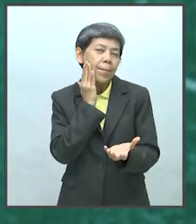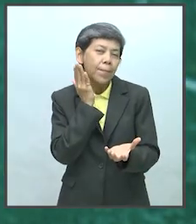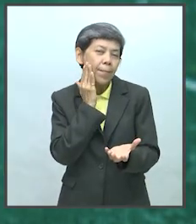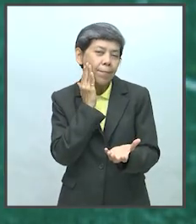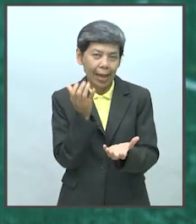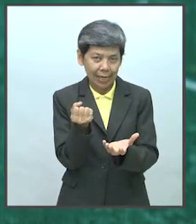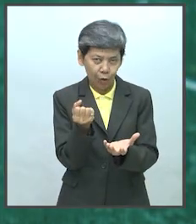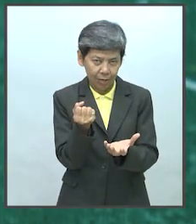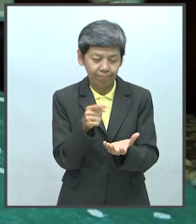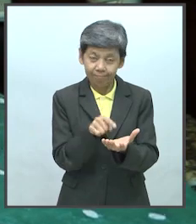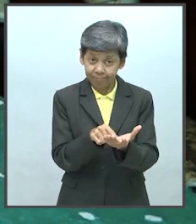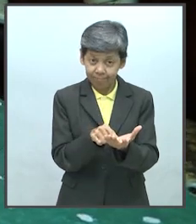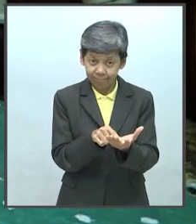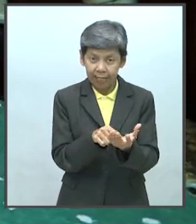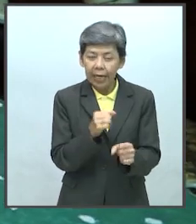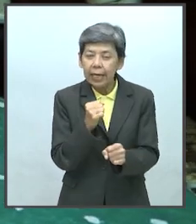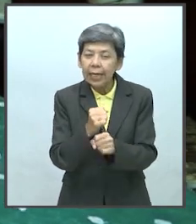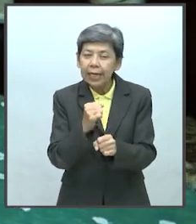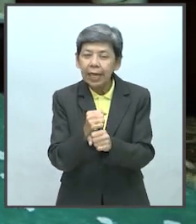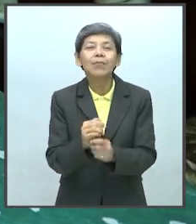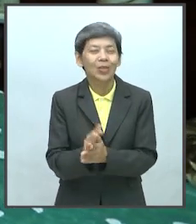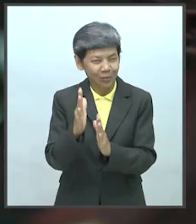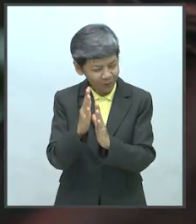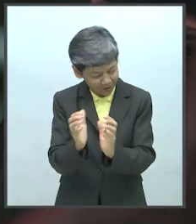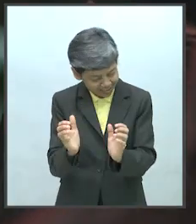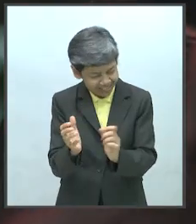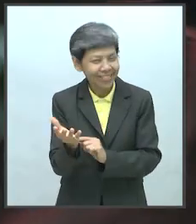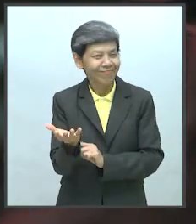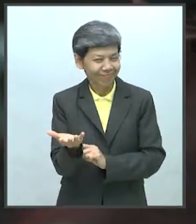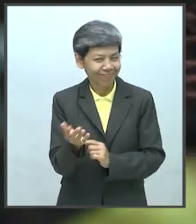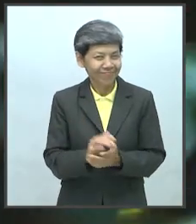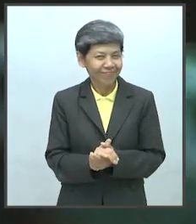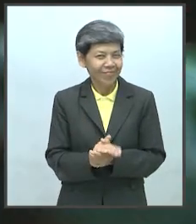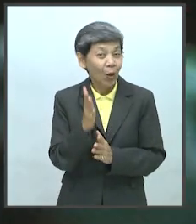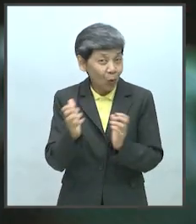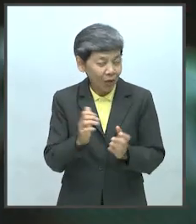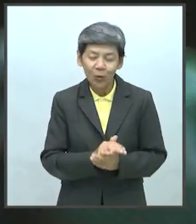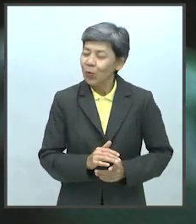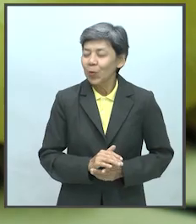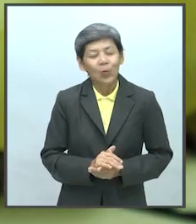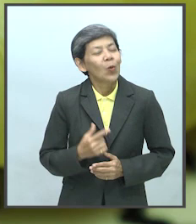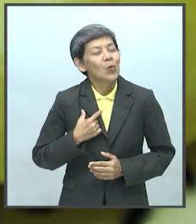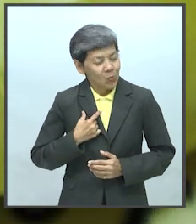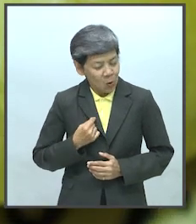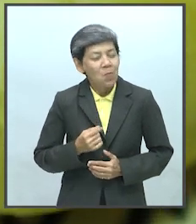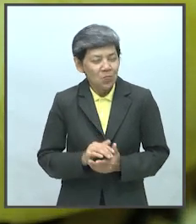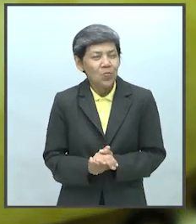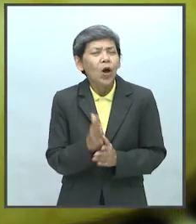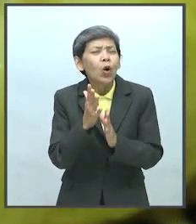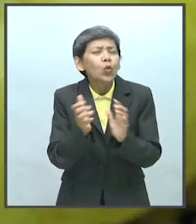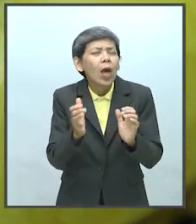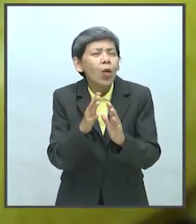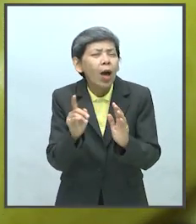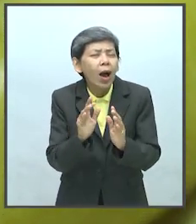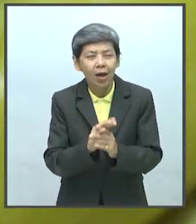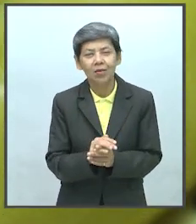แล้วก็จะมีเพราะเราทำเป็น ทุเรียนใครสายทุเรียนนี่น่าต้องชอบแน่เลยค่ะอันนี้ทุเรียนอะไรคะคุณครู หมอน